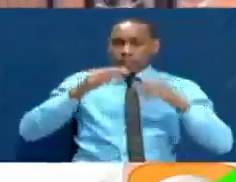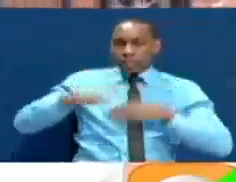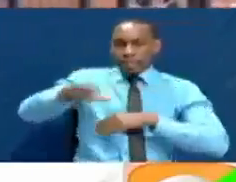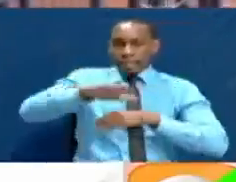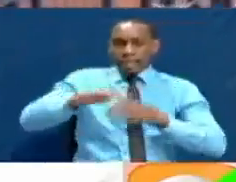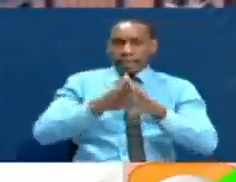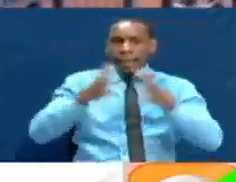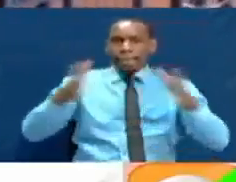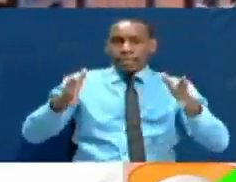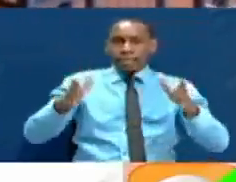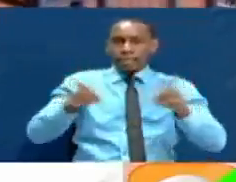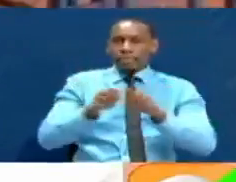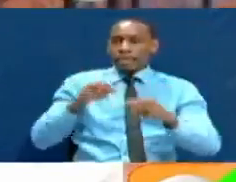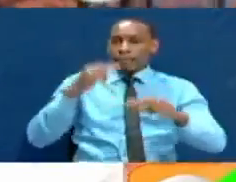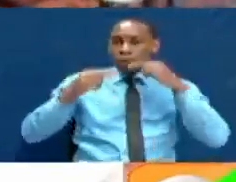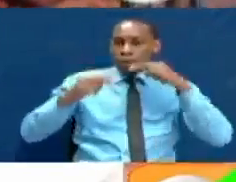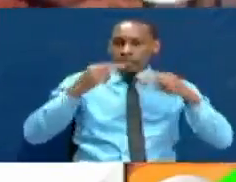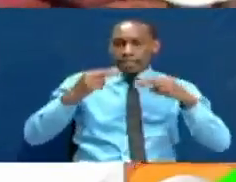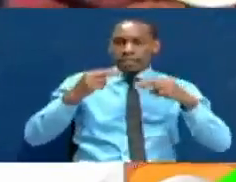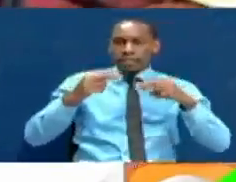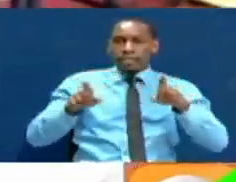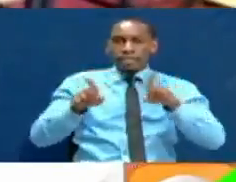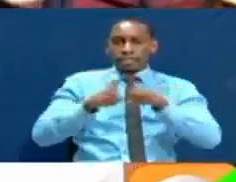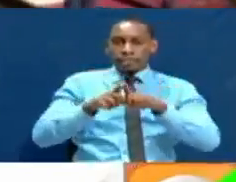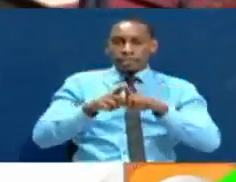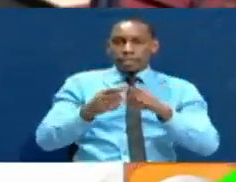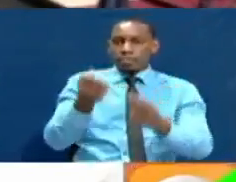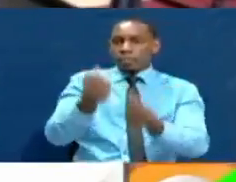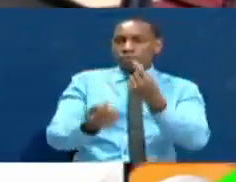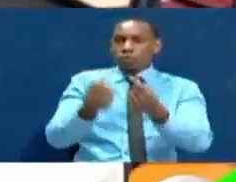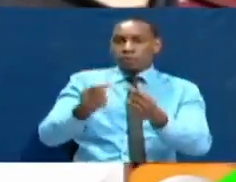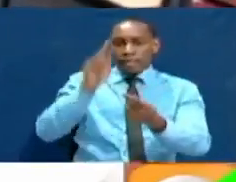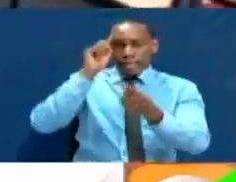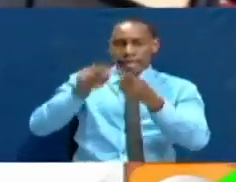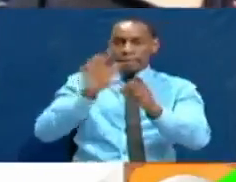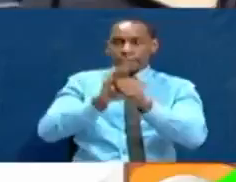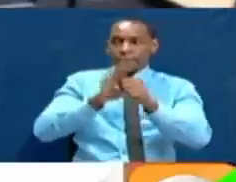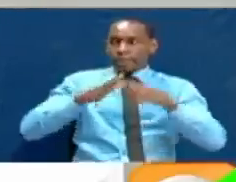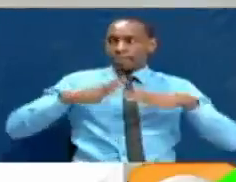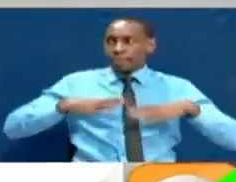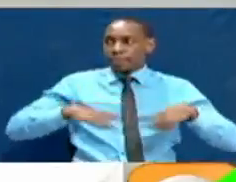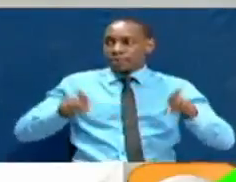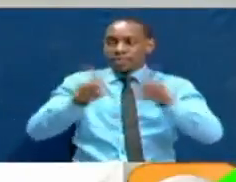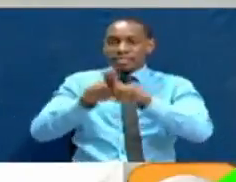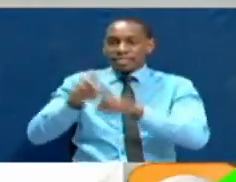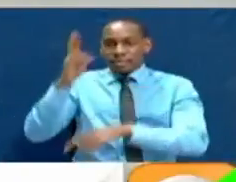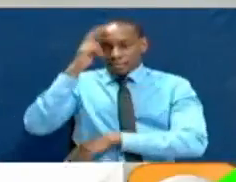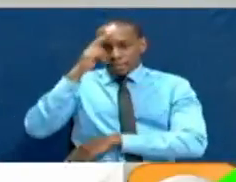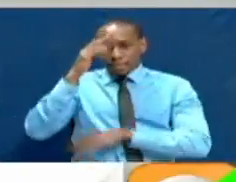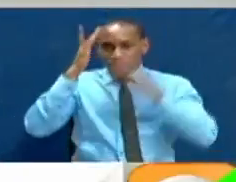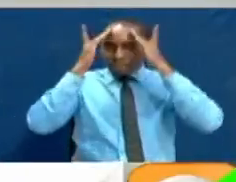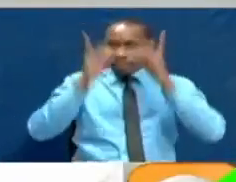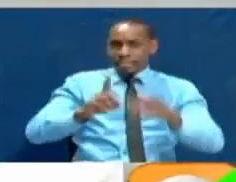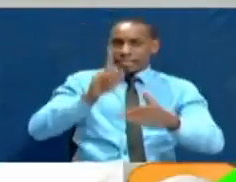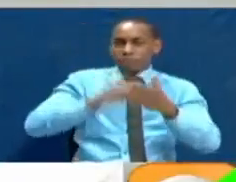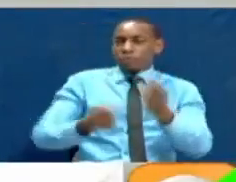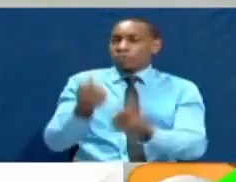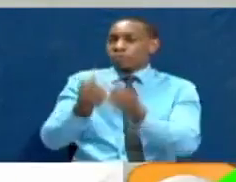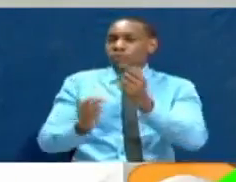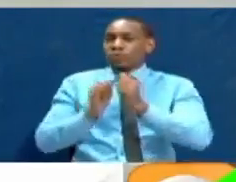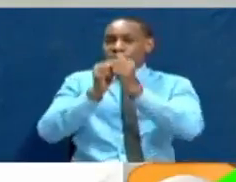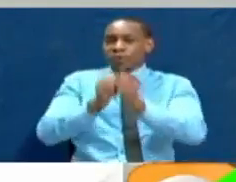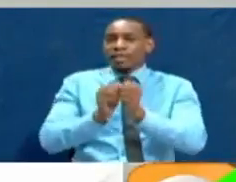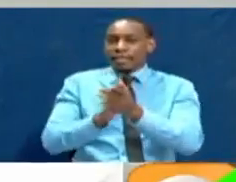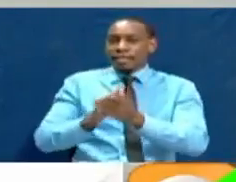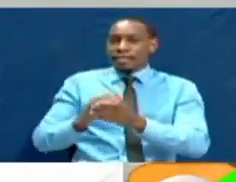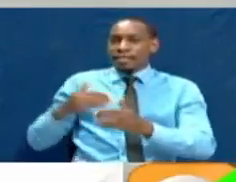kupikia ni pakubwa, kwa sababu hoteli yake ilikuwa inazingatia kupikia kwa watu wengi. Na kwa sababu ya hivyo tukaamua basi tukuje tuanze kupika na yeye. So kila